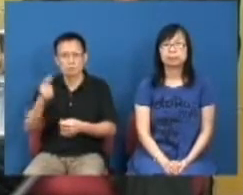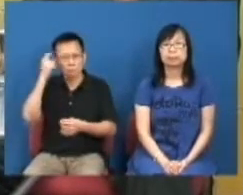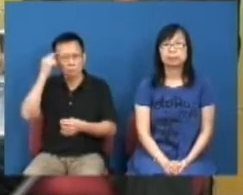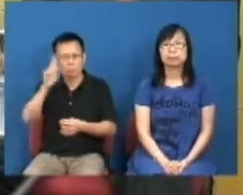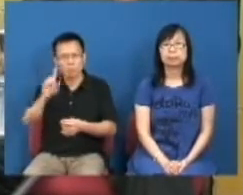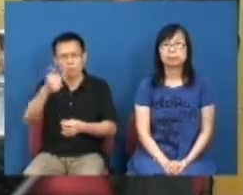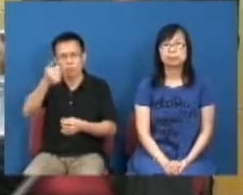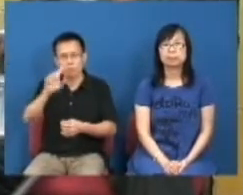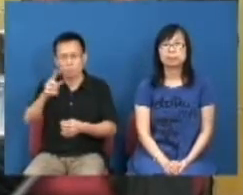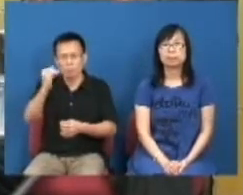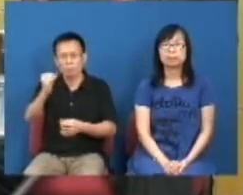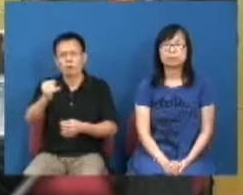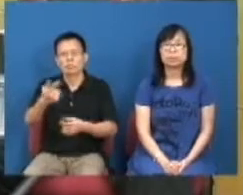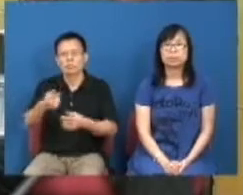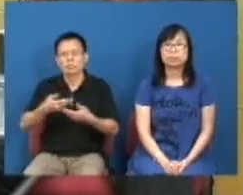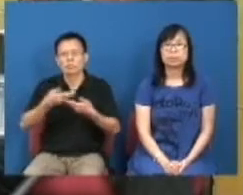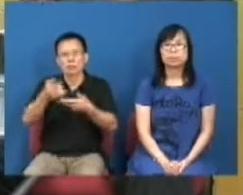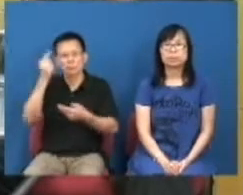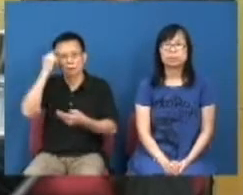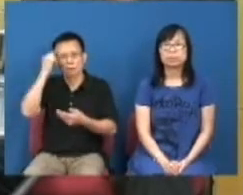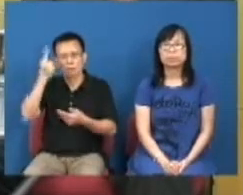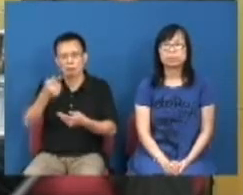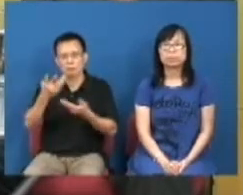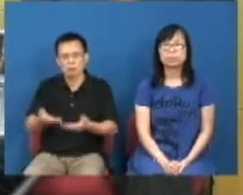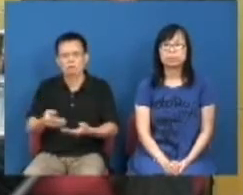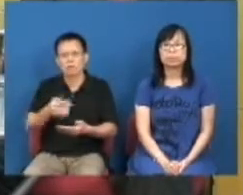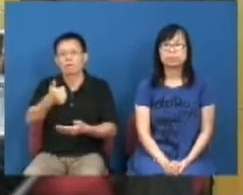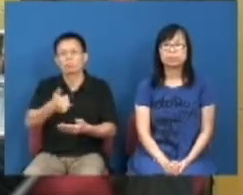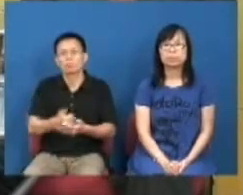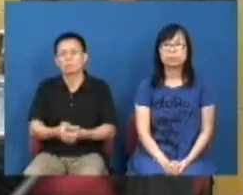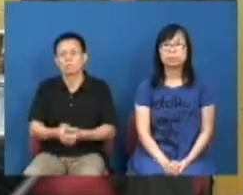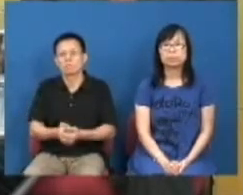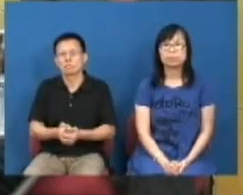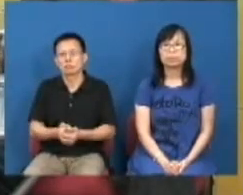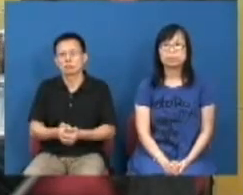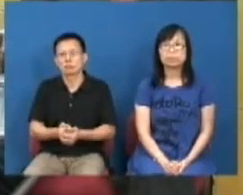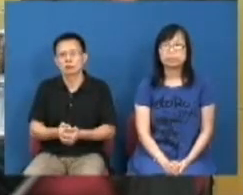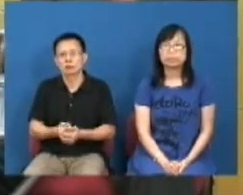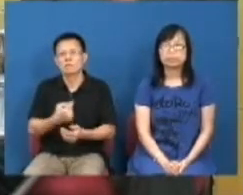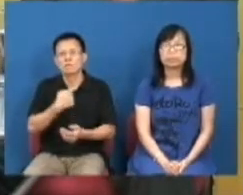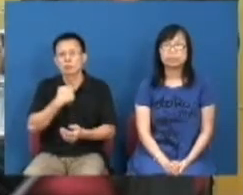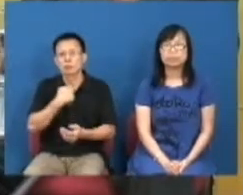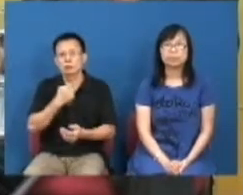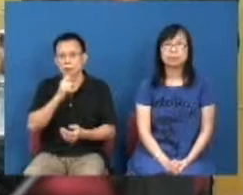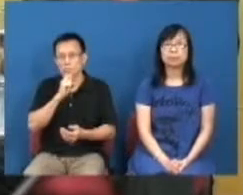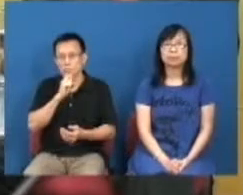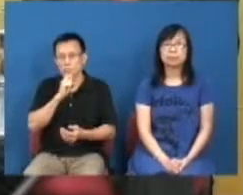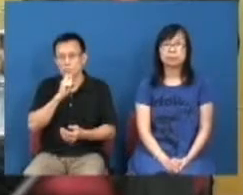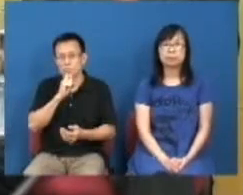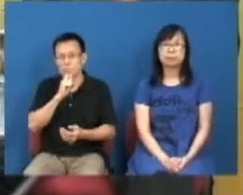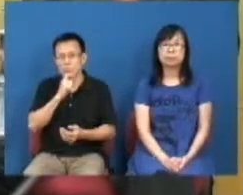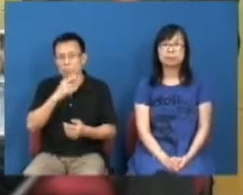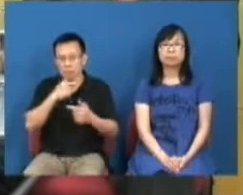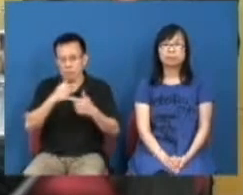嘅咩唔好。問題你要俾到佢知呢樣嘢係好啊嘛。咁需要有一個係